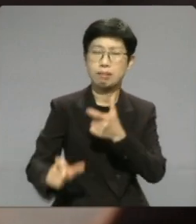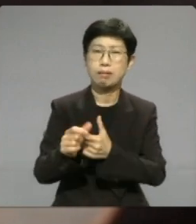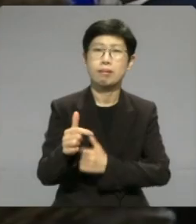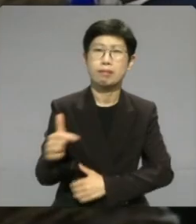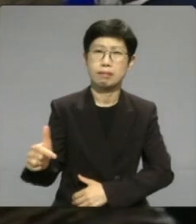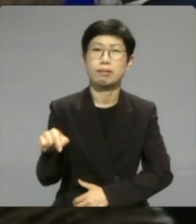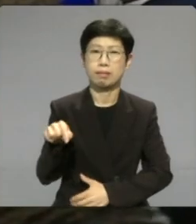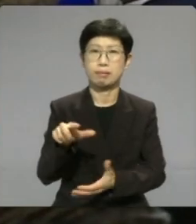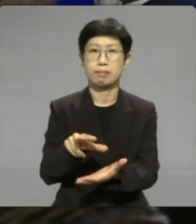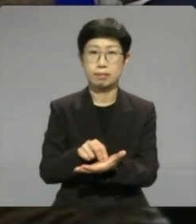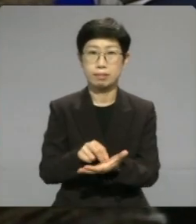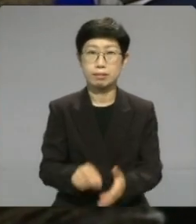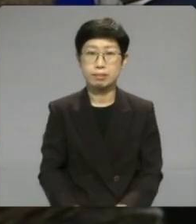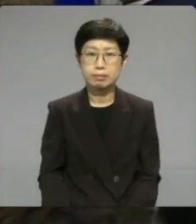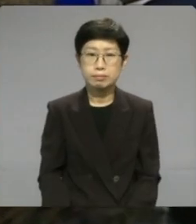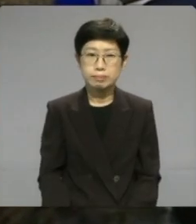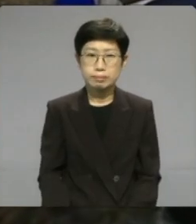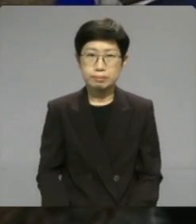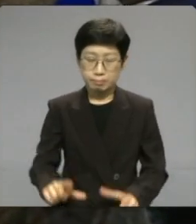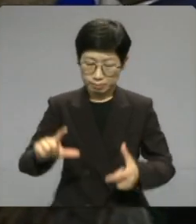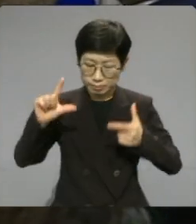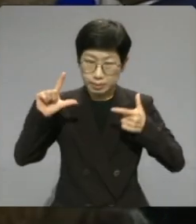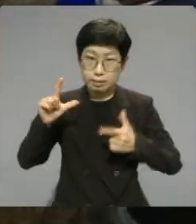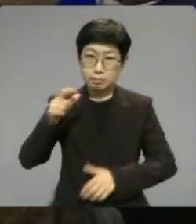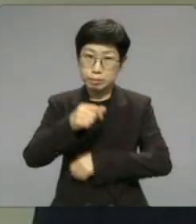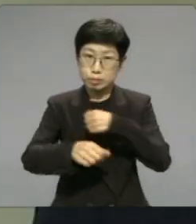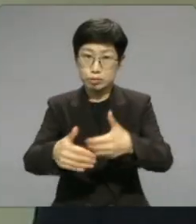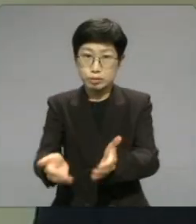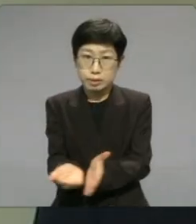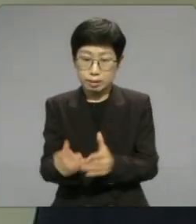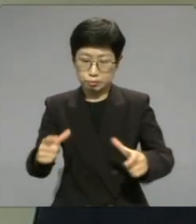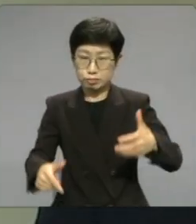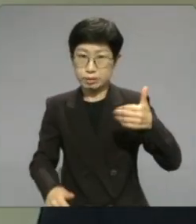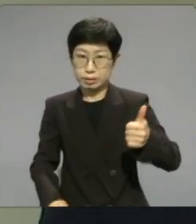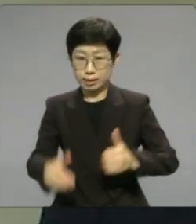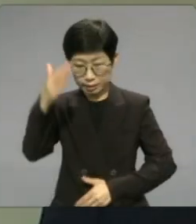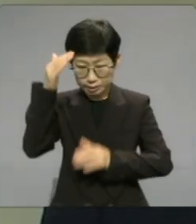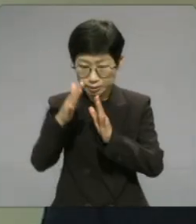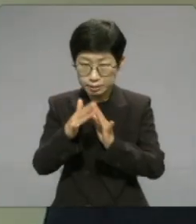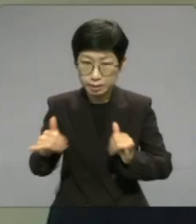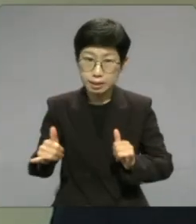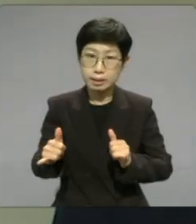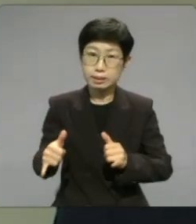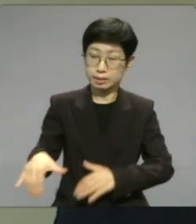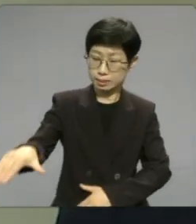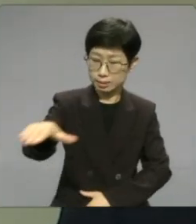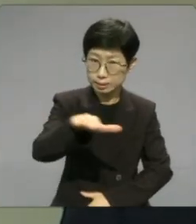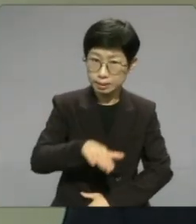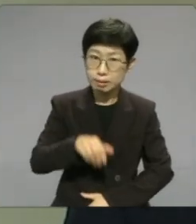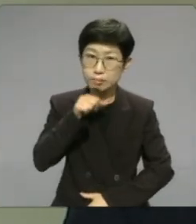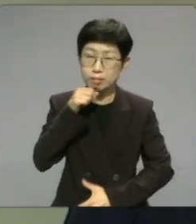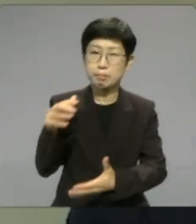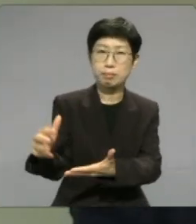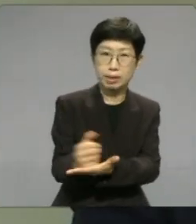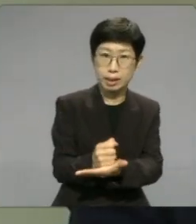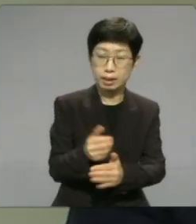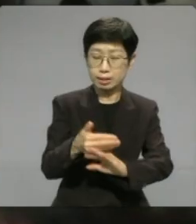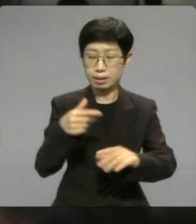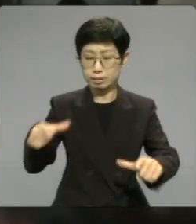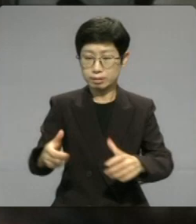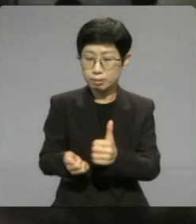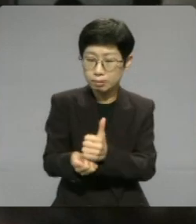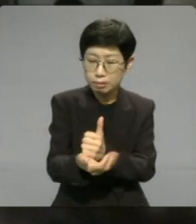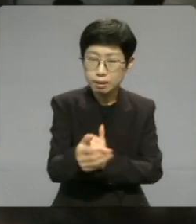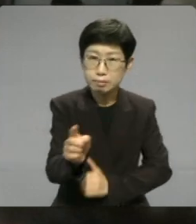나타났습니다 떠오르는 민주당의 스타 주지사가 흑인 유권자들의 표심을 사로잡은데 이어 다른 지역에 어떠한 영향을